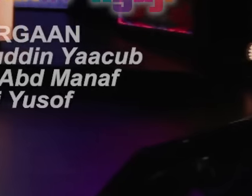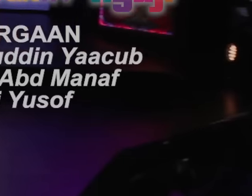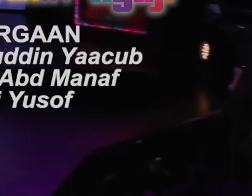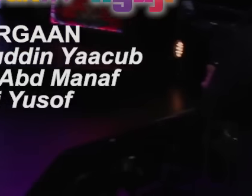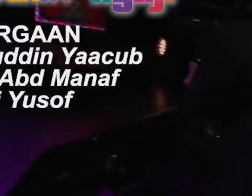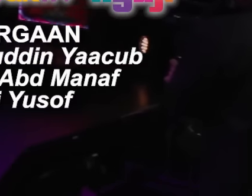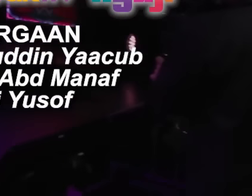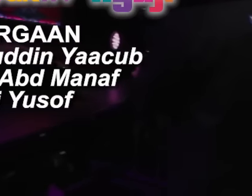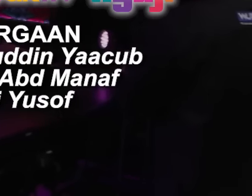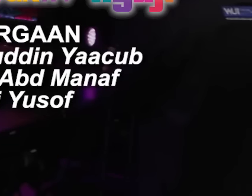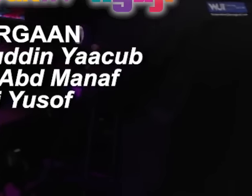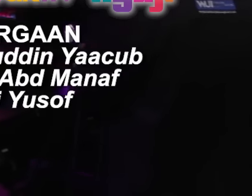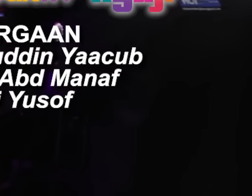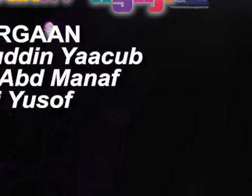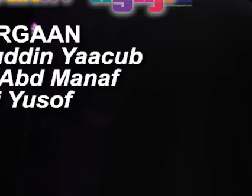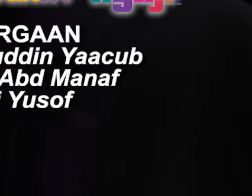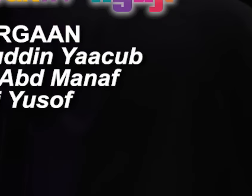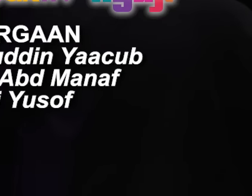Allahumma arhamna